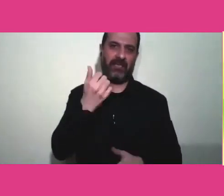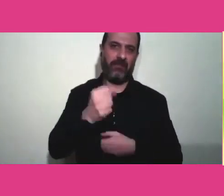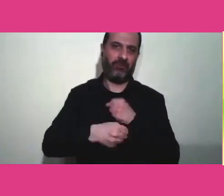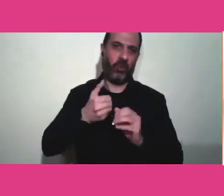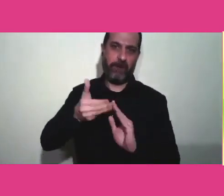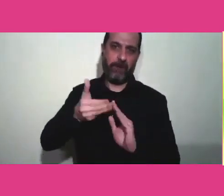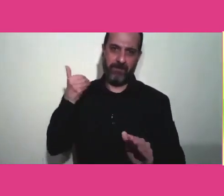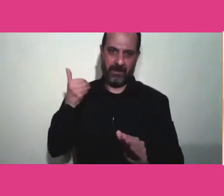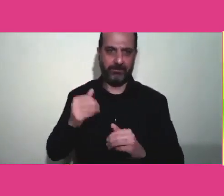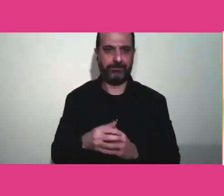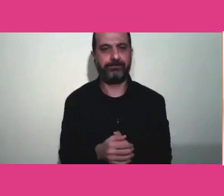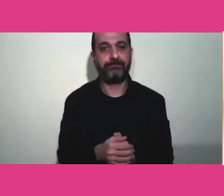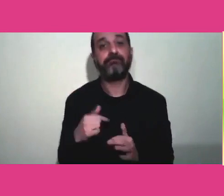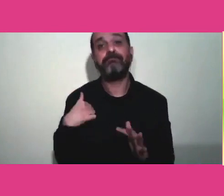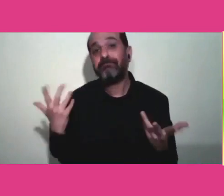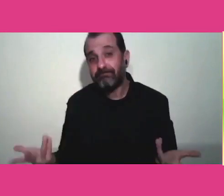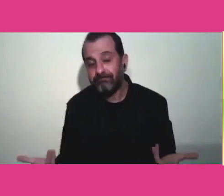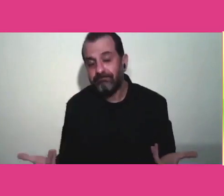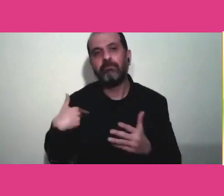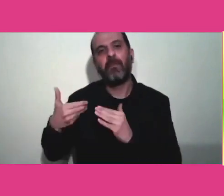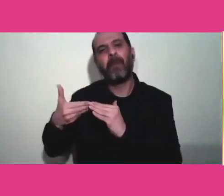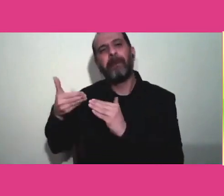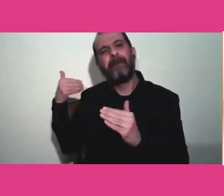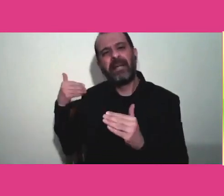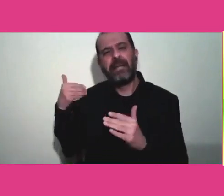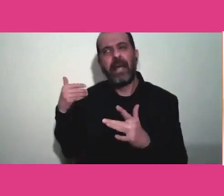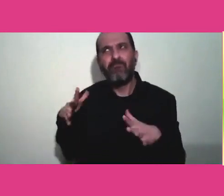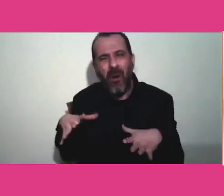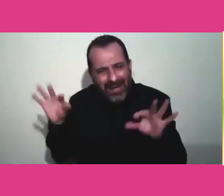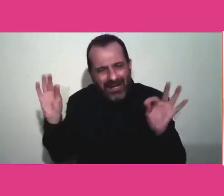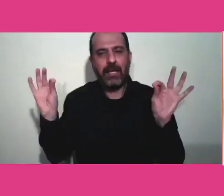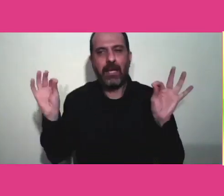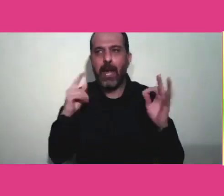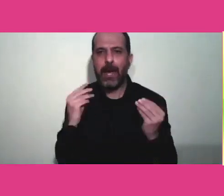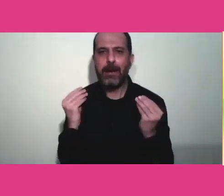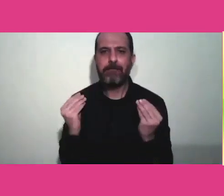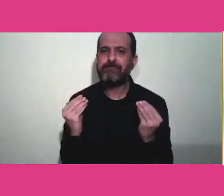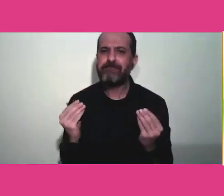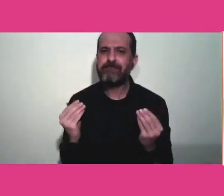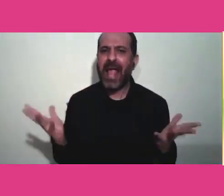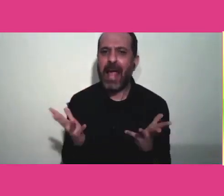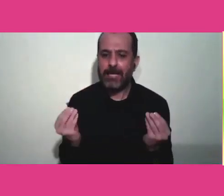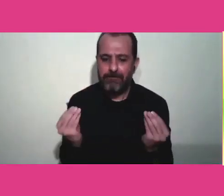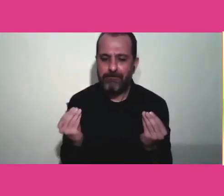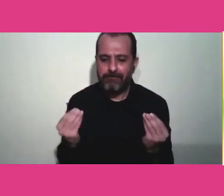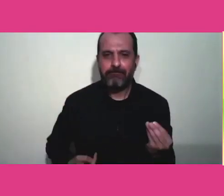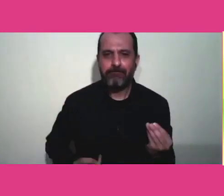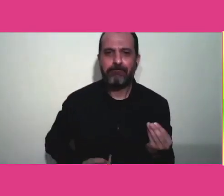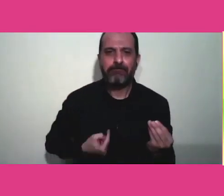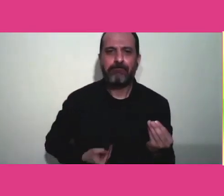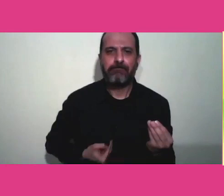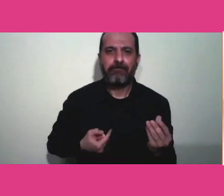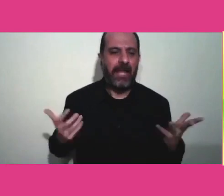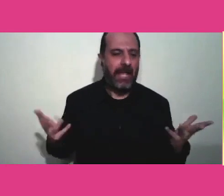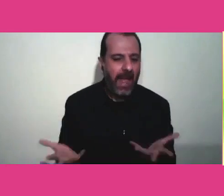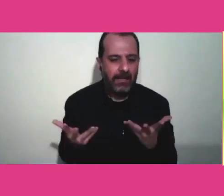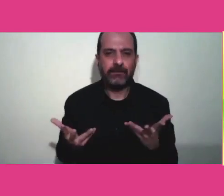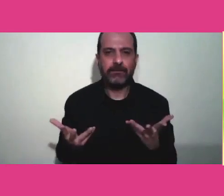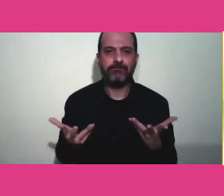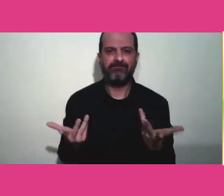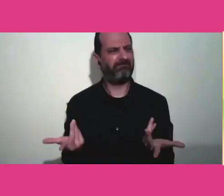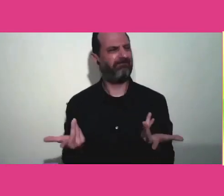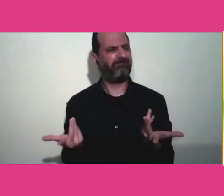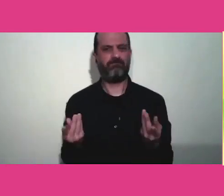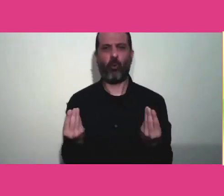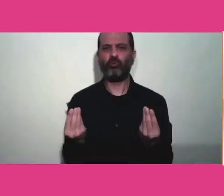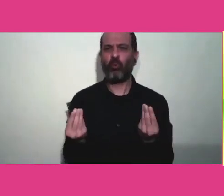Αλλά από πολύ νωρίς κάτι δεν μου κόλλαγε, από την άποψη ότι ένιωθα ότι ο τρόπος